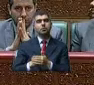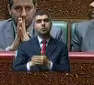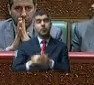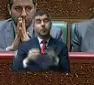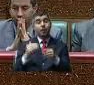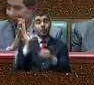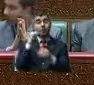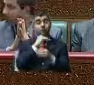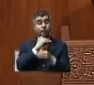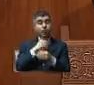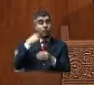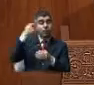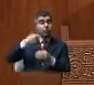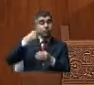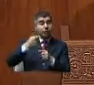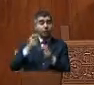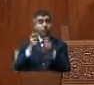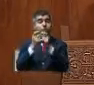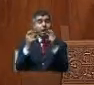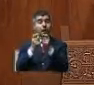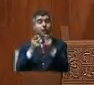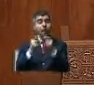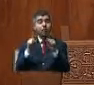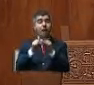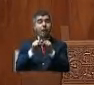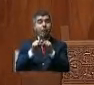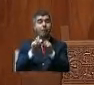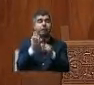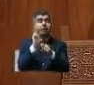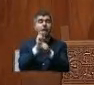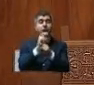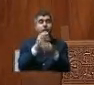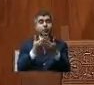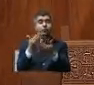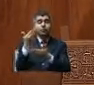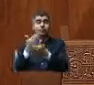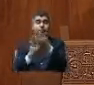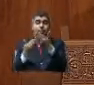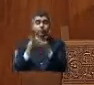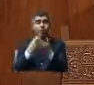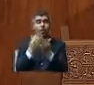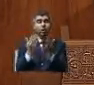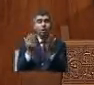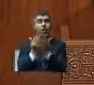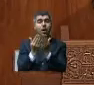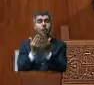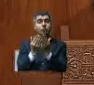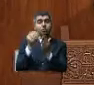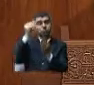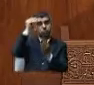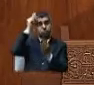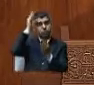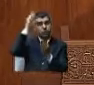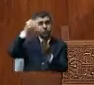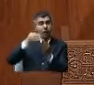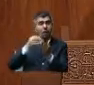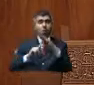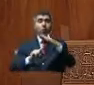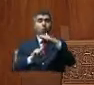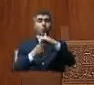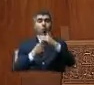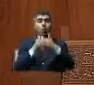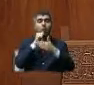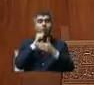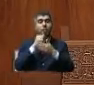وتسريع اداء المتاخرات لفائده المقاولات لدى بعض المؤسسات كالاكاديميه الجهويه للتربيه والتكوين والمكتب الوطني للماء والكهرباء،